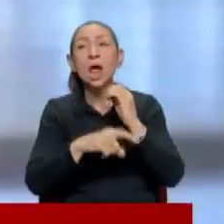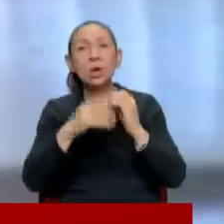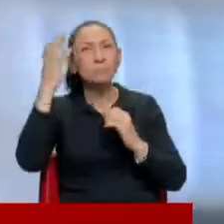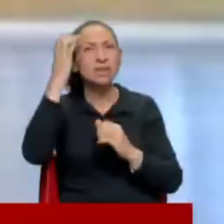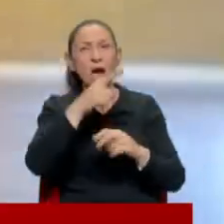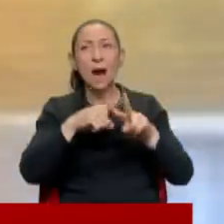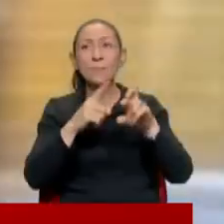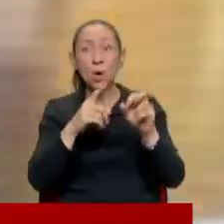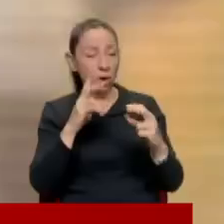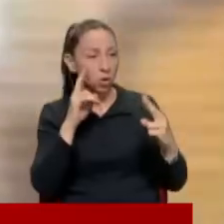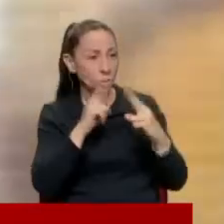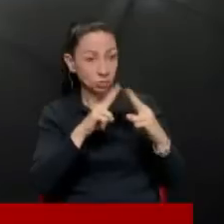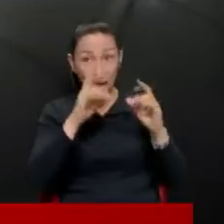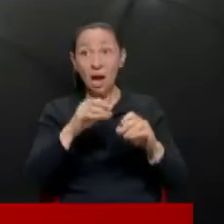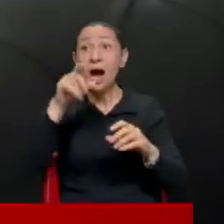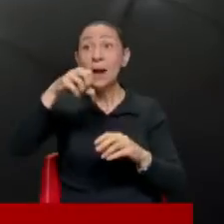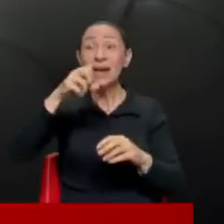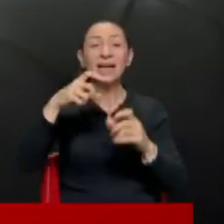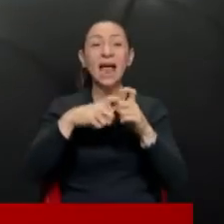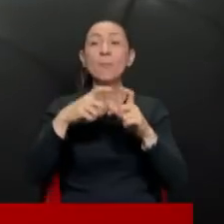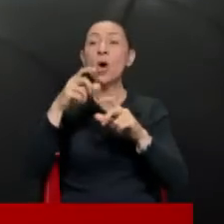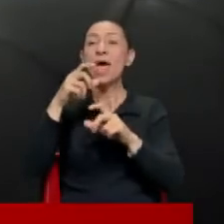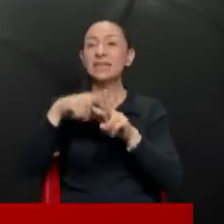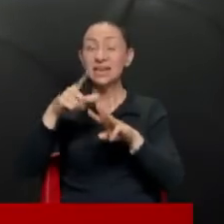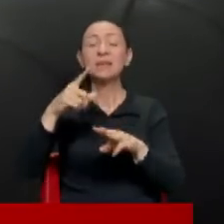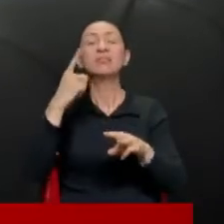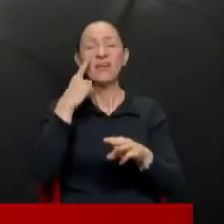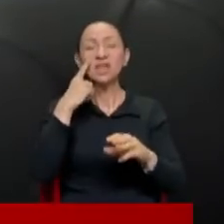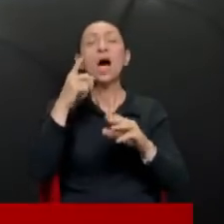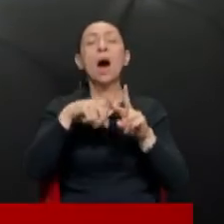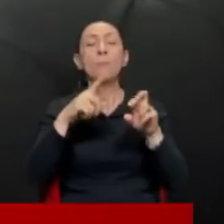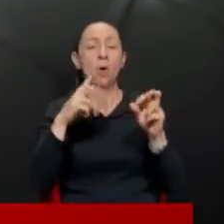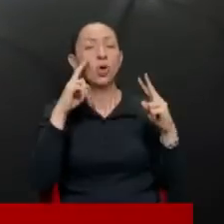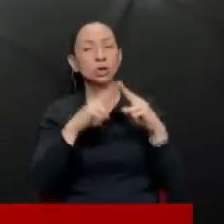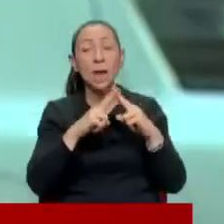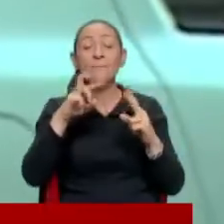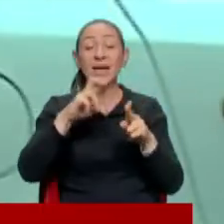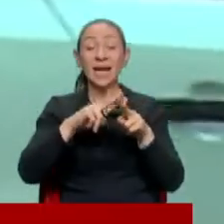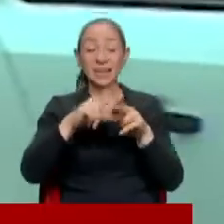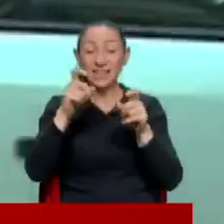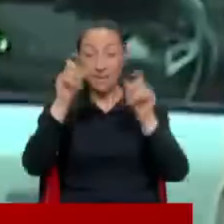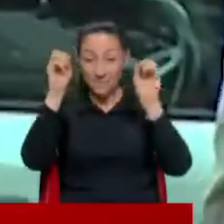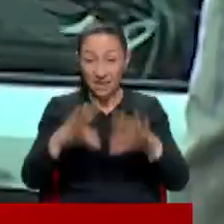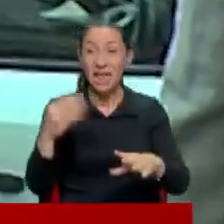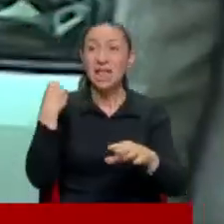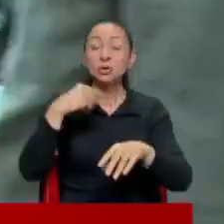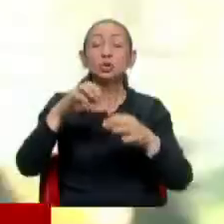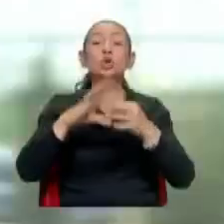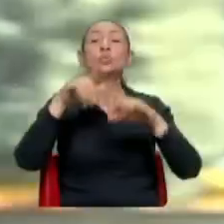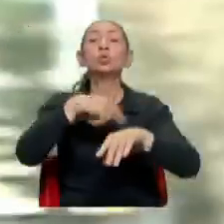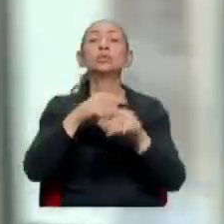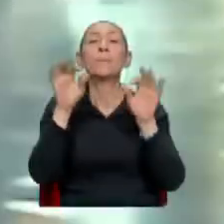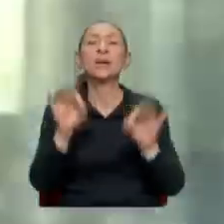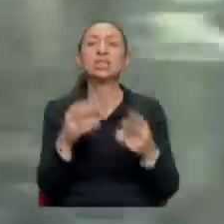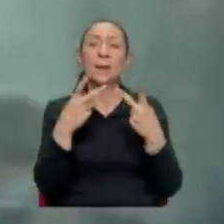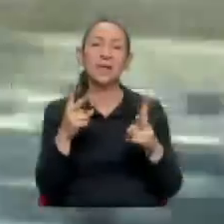söylerken AK Partili Galip Ensarioğlu'nun devlet Öcalan'la görüşüyor, PKK silah bırakırsa yeni çözüm süreci başlayabilir